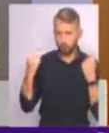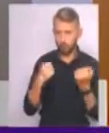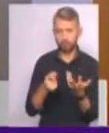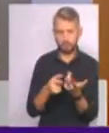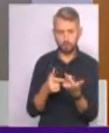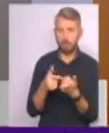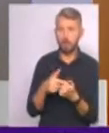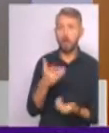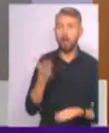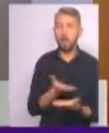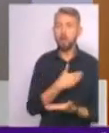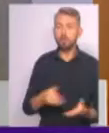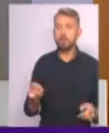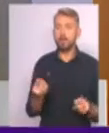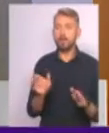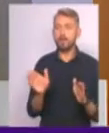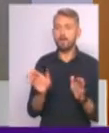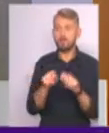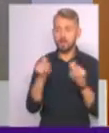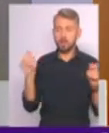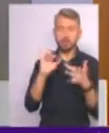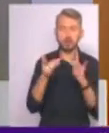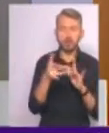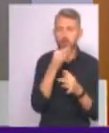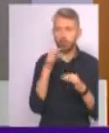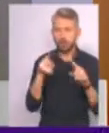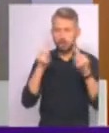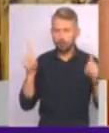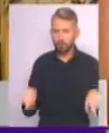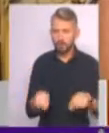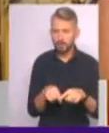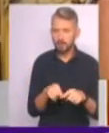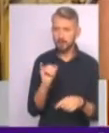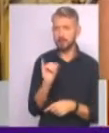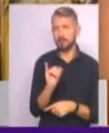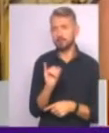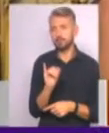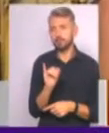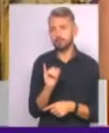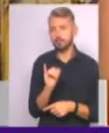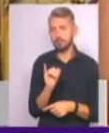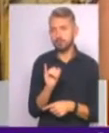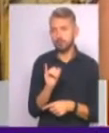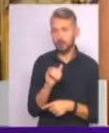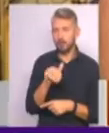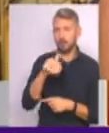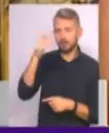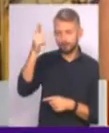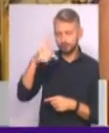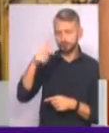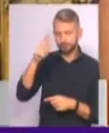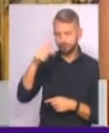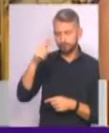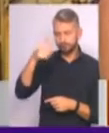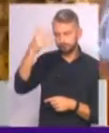так далі. Але якщо ми відкриємо інтернет на будь-якій сторінці і вниз спустимось, я не